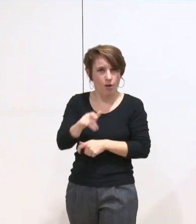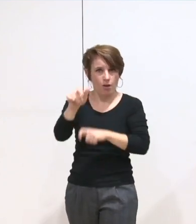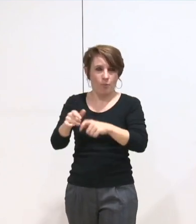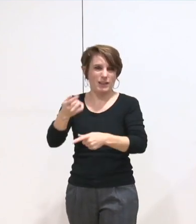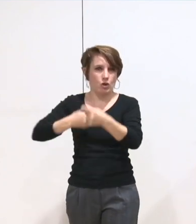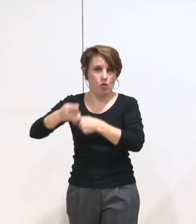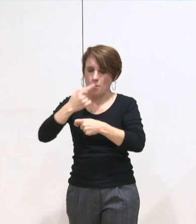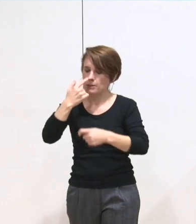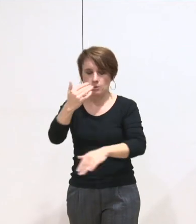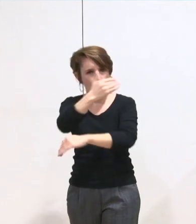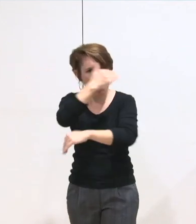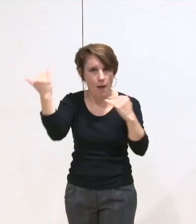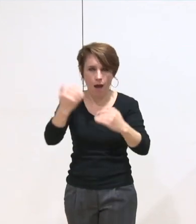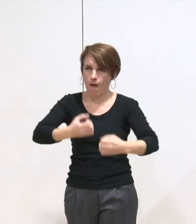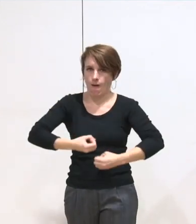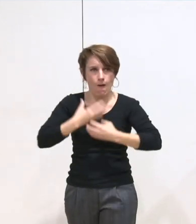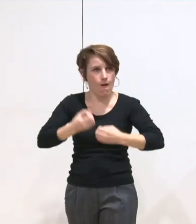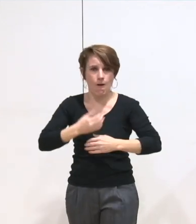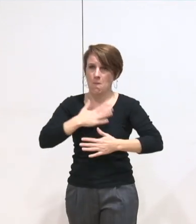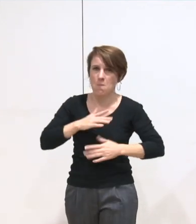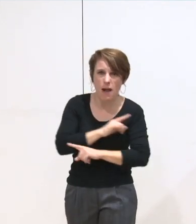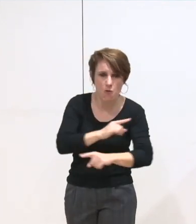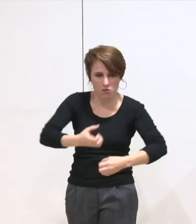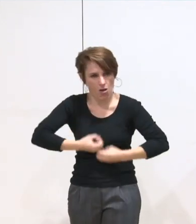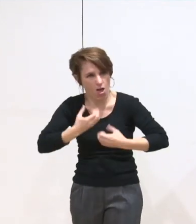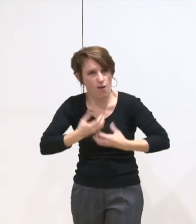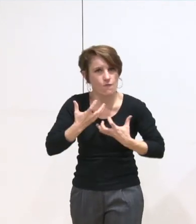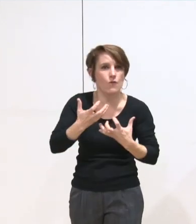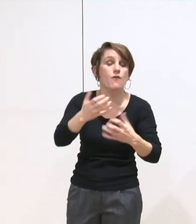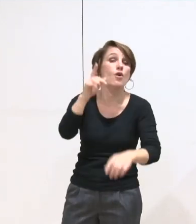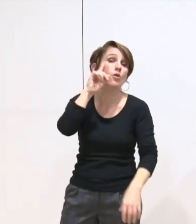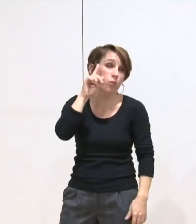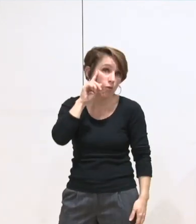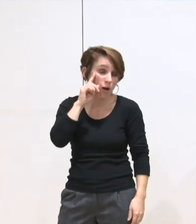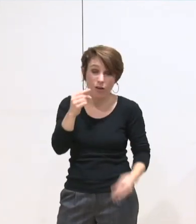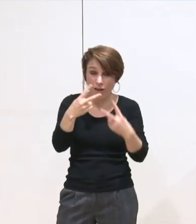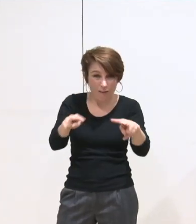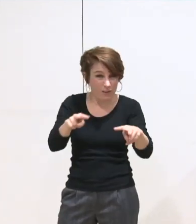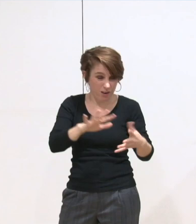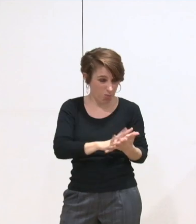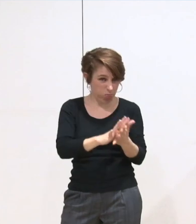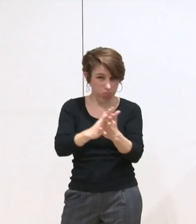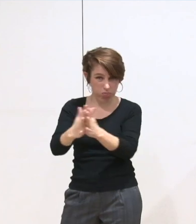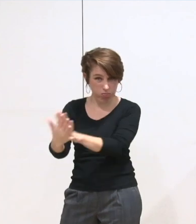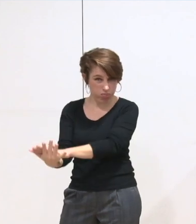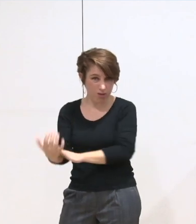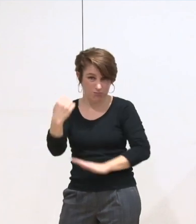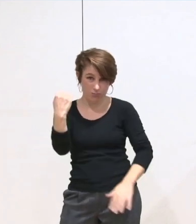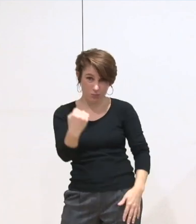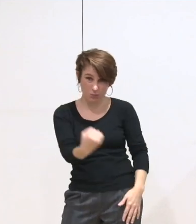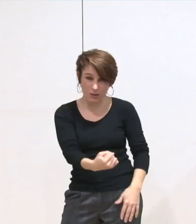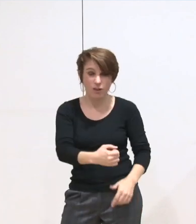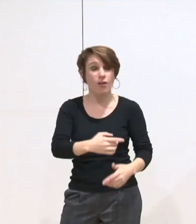du ras-le-bol de commerçants confrontés à la très forte dégradation de la ville et de leurs conditions de travail, de leurs